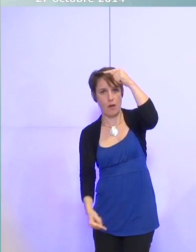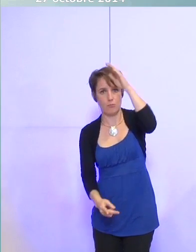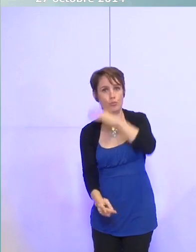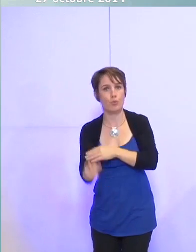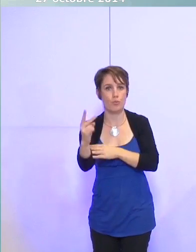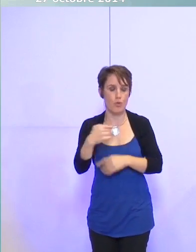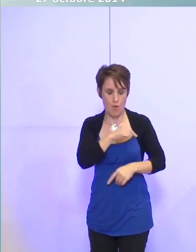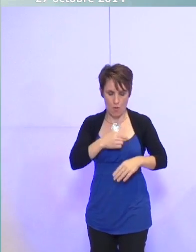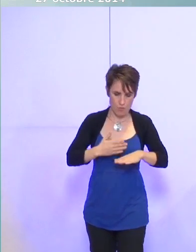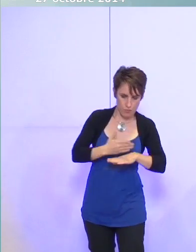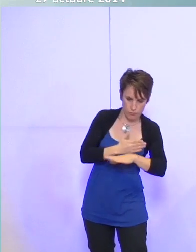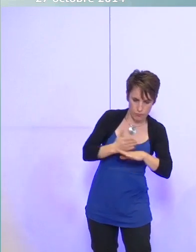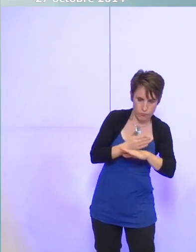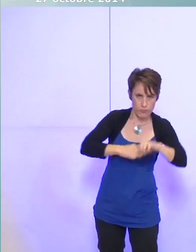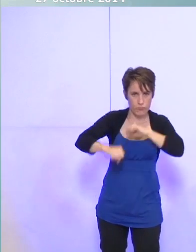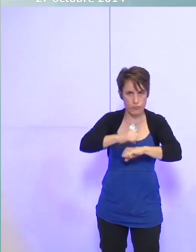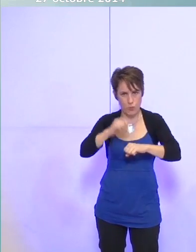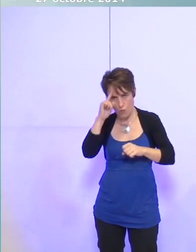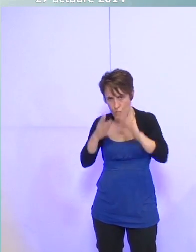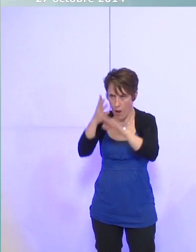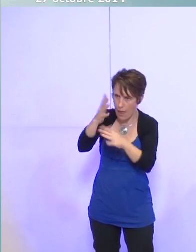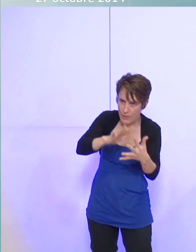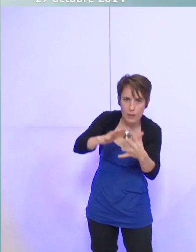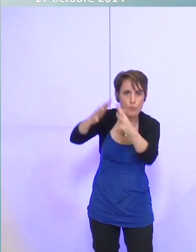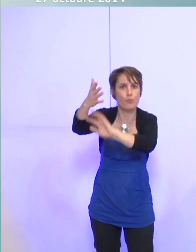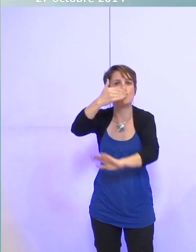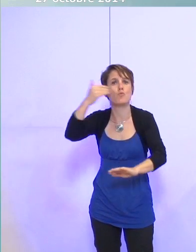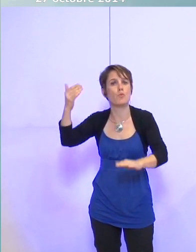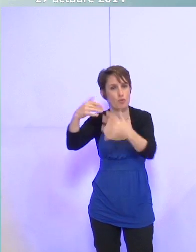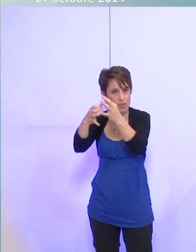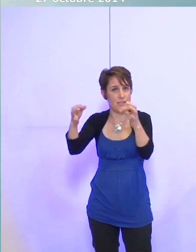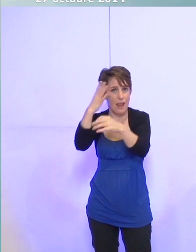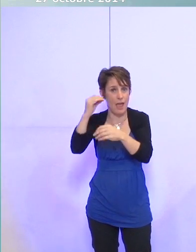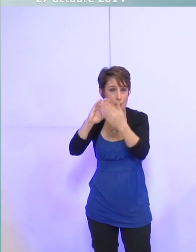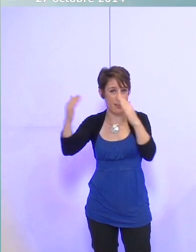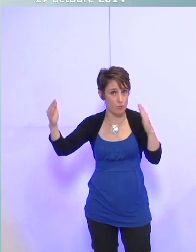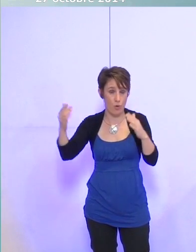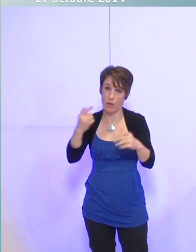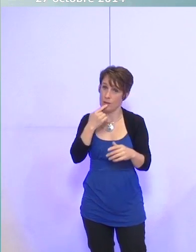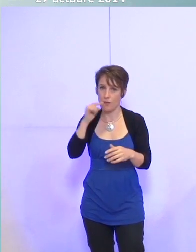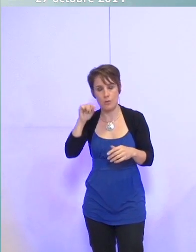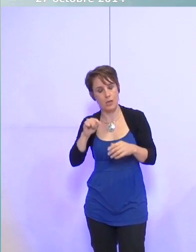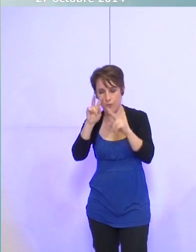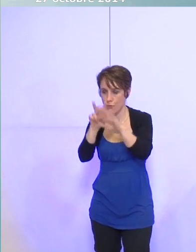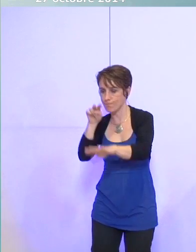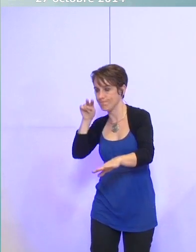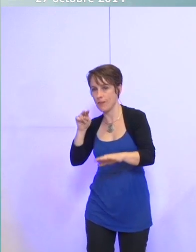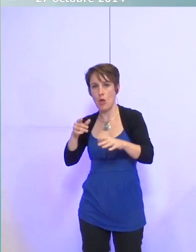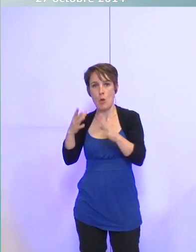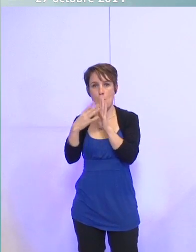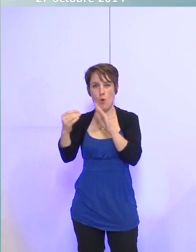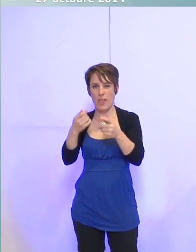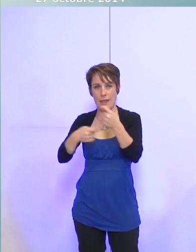nécessaires pour assurer un avenir viable à Alpexpo. Il est urgent de revoir le modèle économique de l'équipement afin de relancer